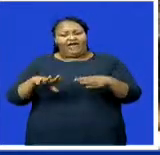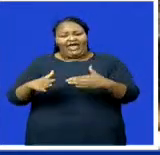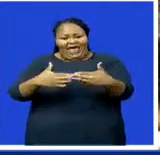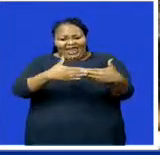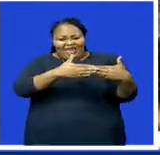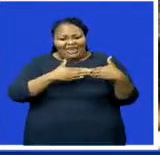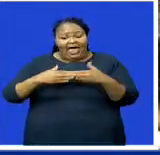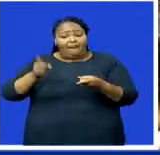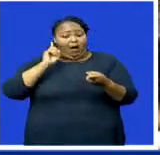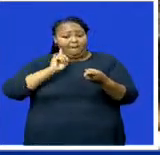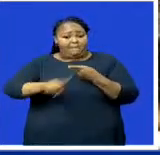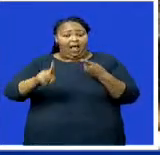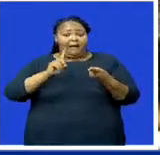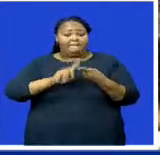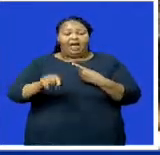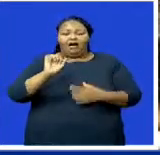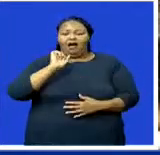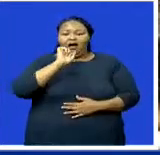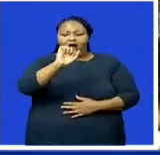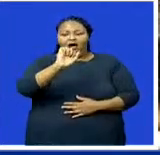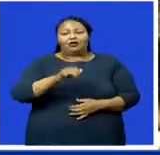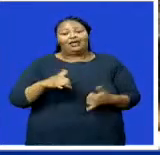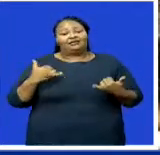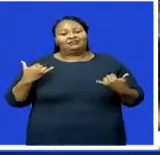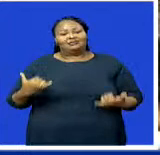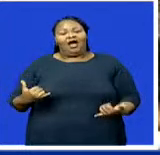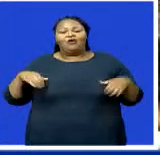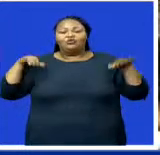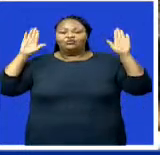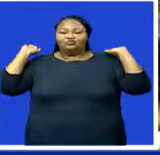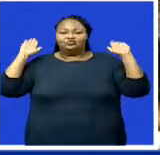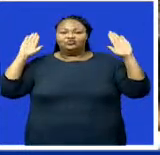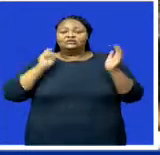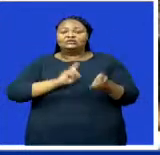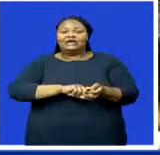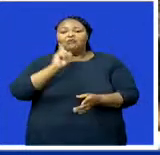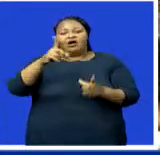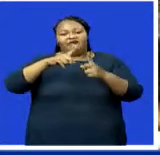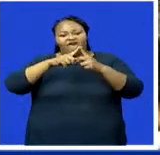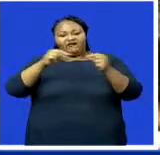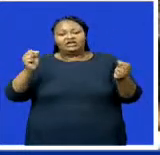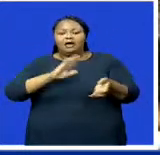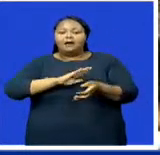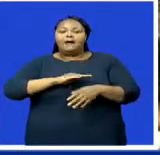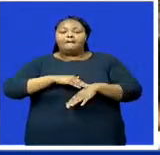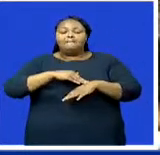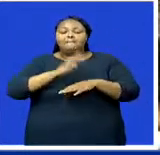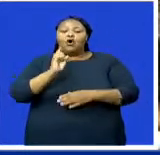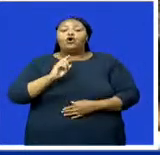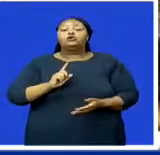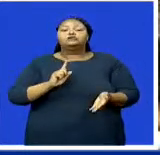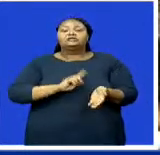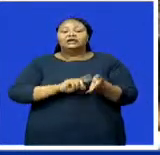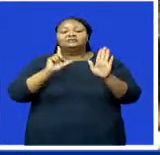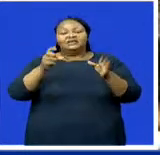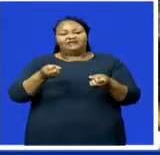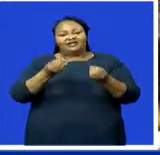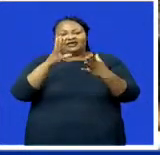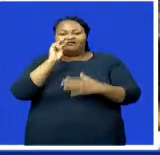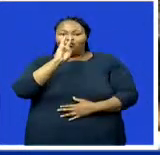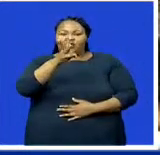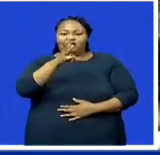lo muhle ngaleto sithi tingako tindzaba bese kuphathele tona kulesikhathi tethamele sedicwele ngensimbi yesikhombisa usale kahle.